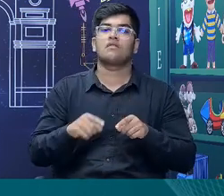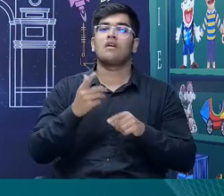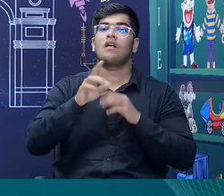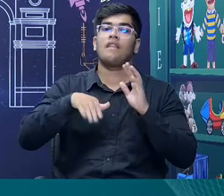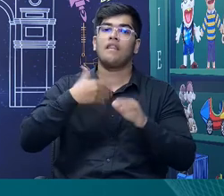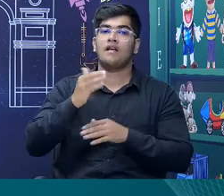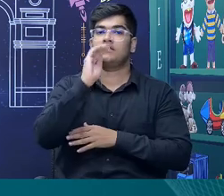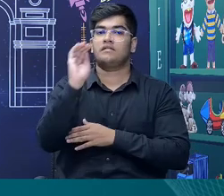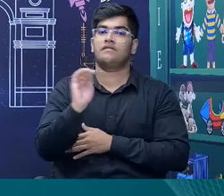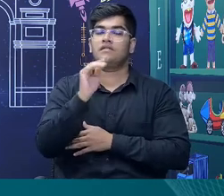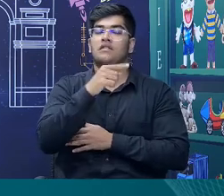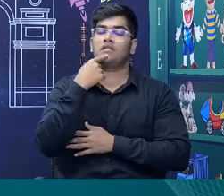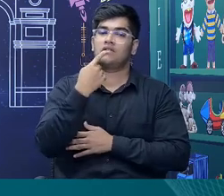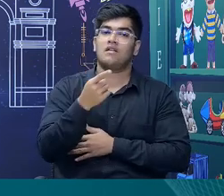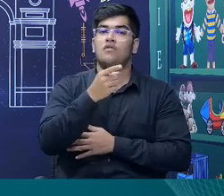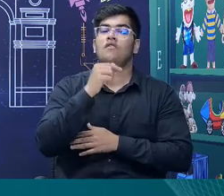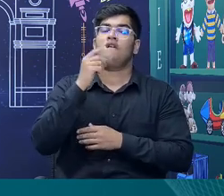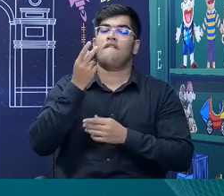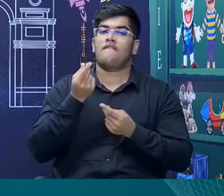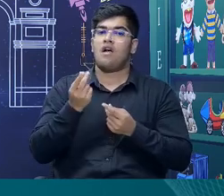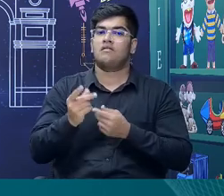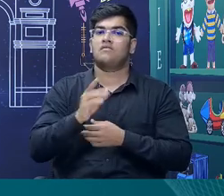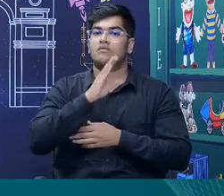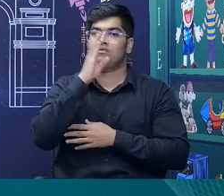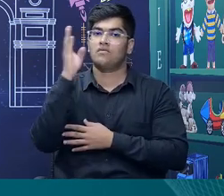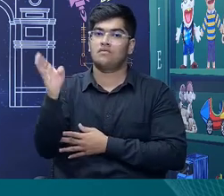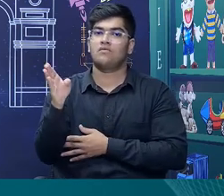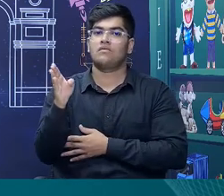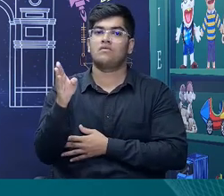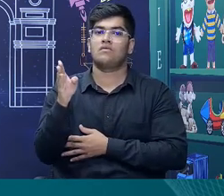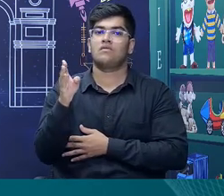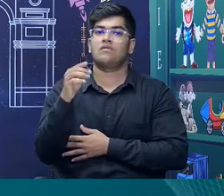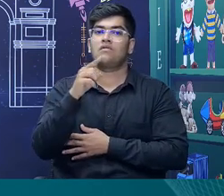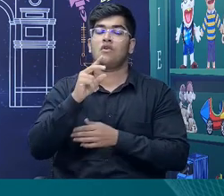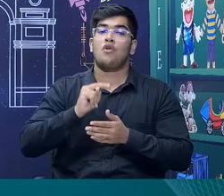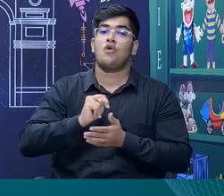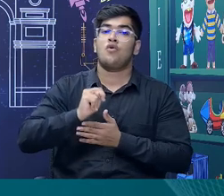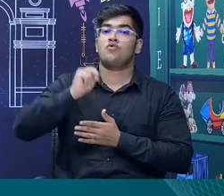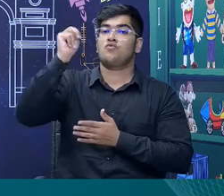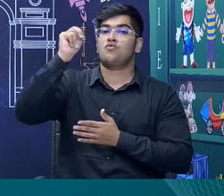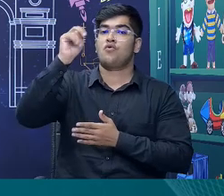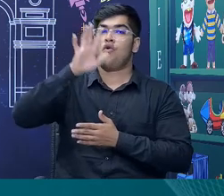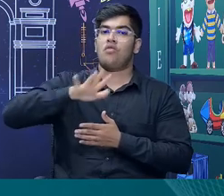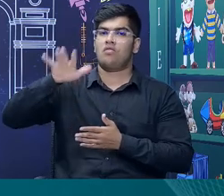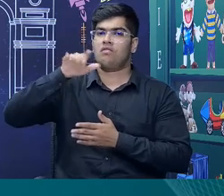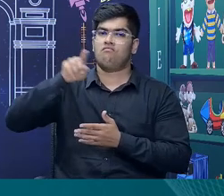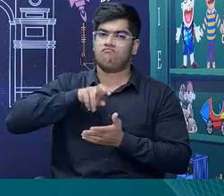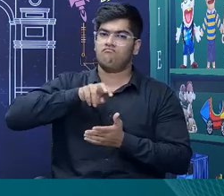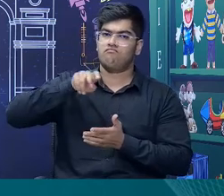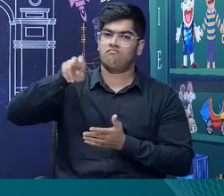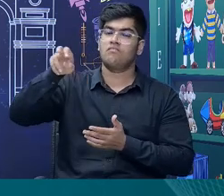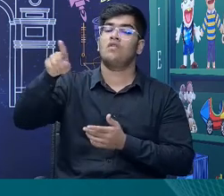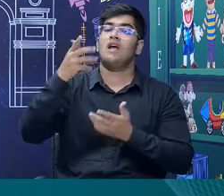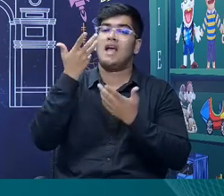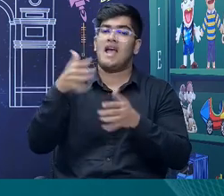अपने गानों को कहा की आप एक कम करिए आप नॉर्थ की यानी की उत्तर दिशा में जाइए और जो भी